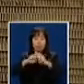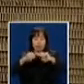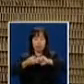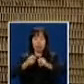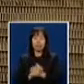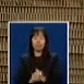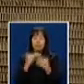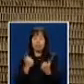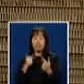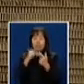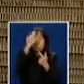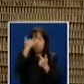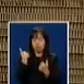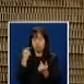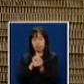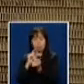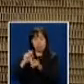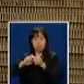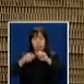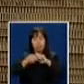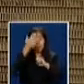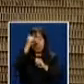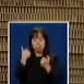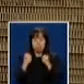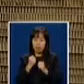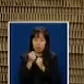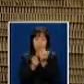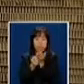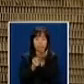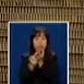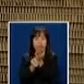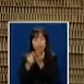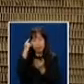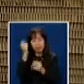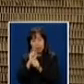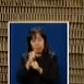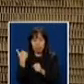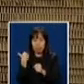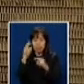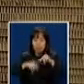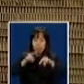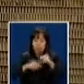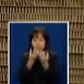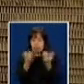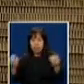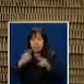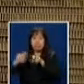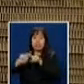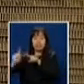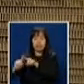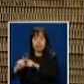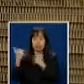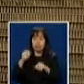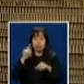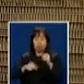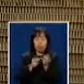หลังจากที่เราพบปัญหาว่าเมื่อมีความพยายามในการที่จะจะจำกัดปริมาณนะครับตั้งแต่แม่